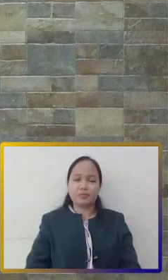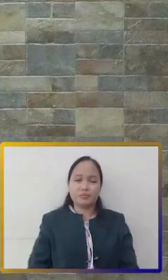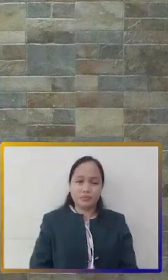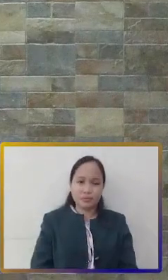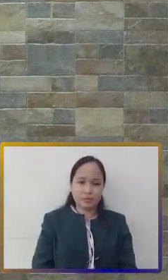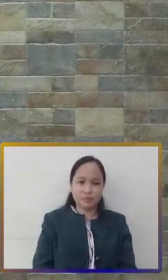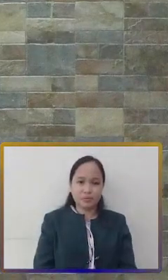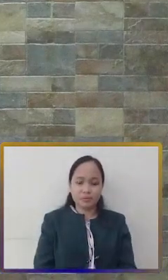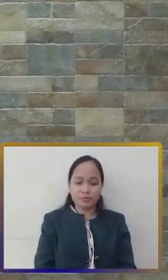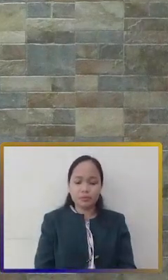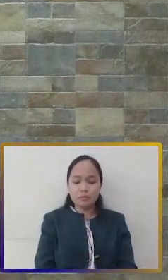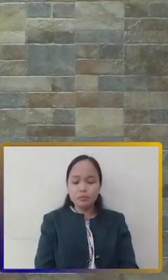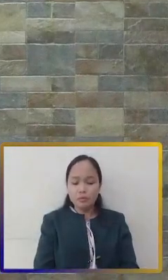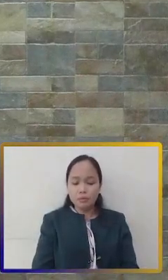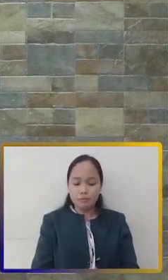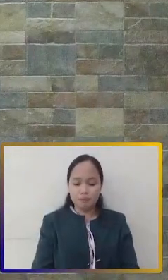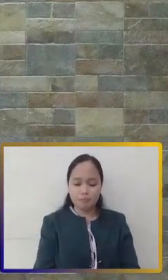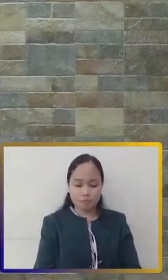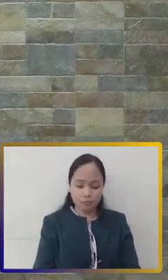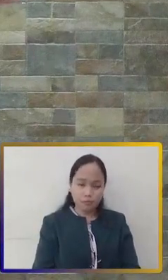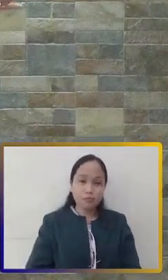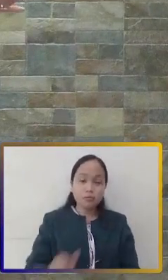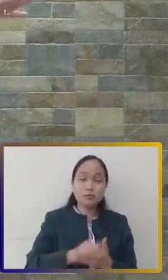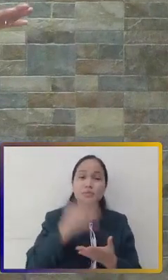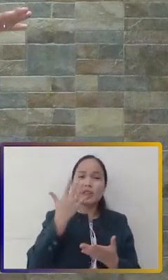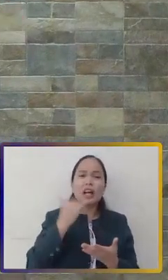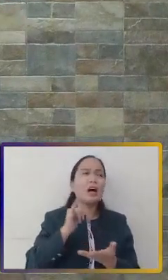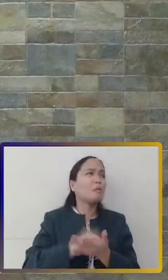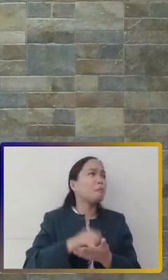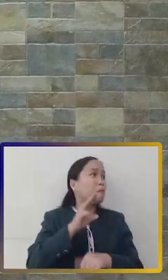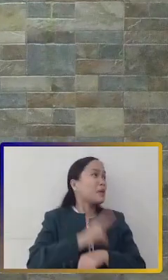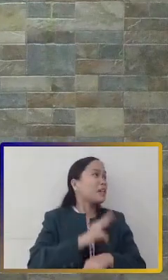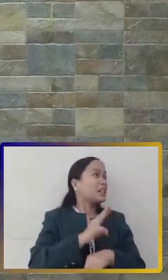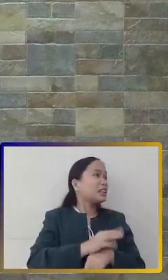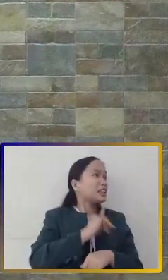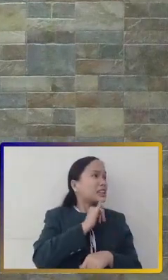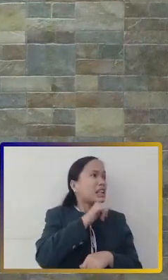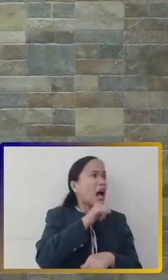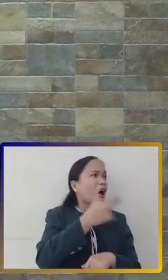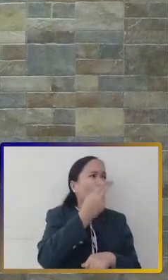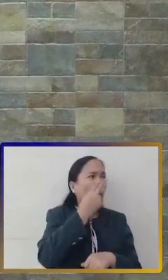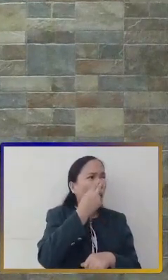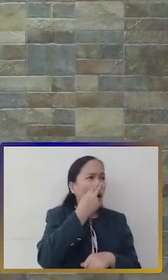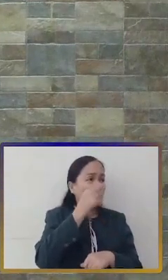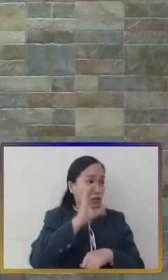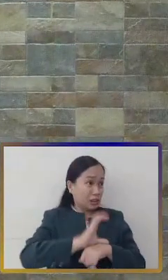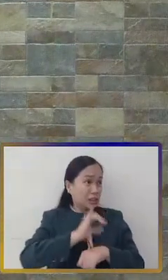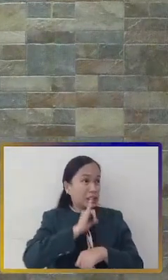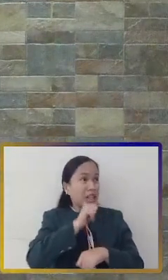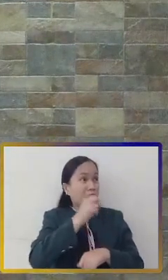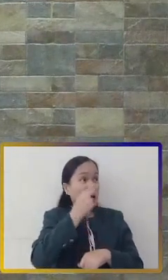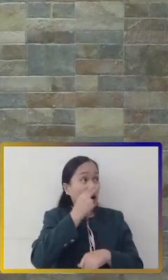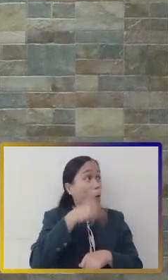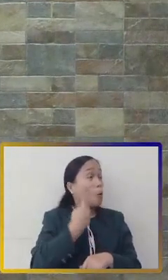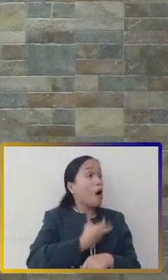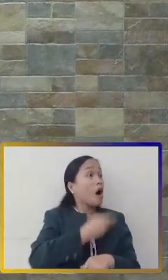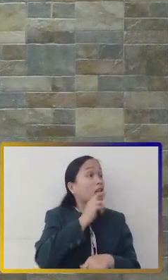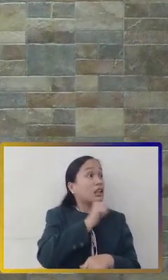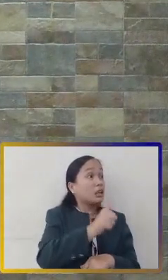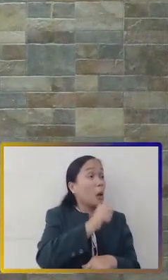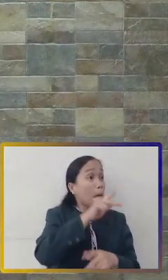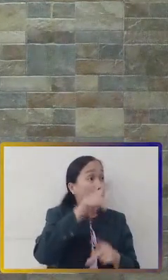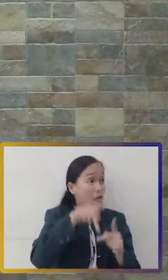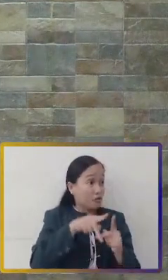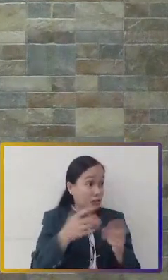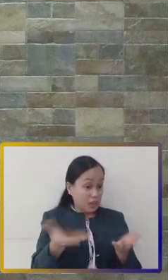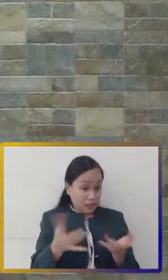You see that, Brendan? Na kaya ko po sinasabi, because hindi biro ang gawain ng Panginoon. Nandiyan tayo, hindi tayo perfecto individually.